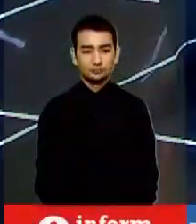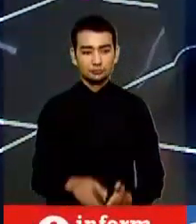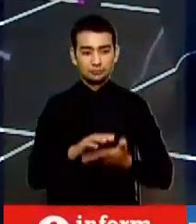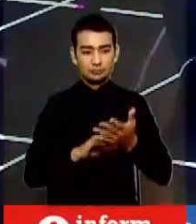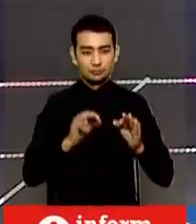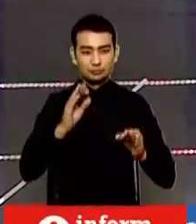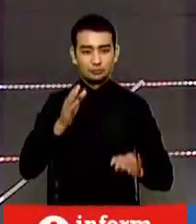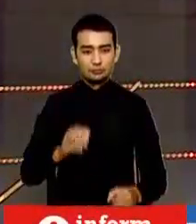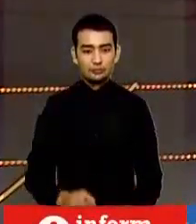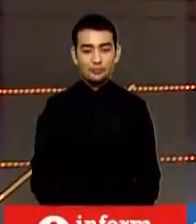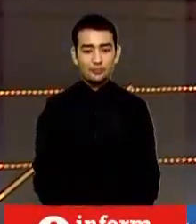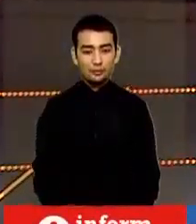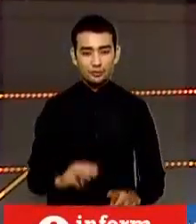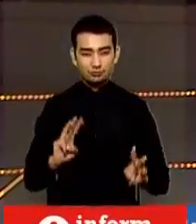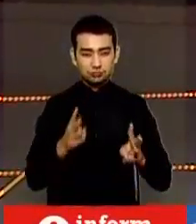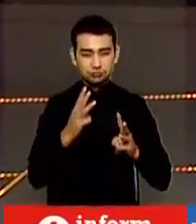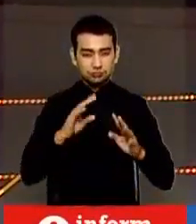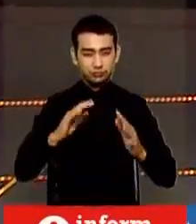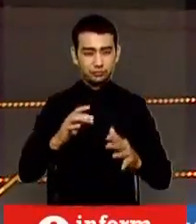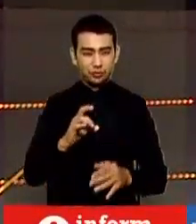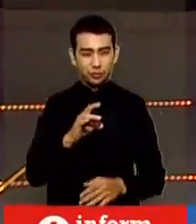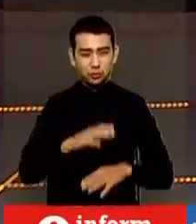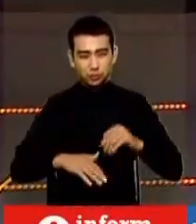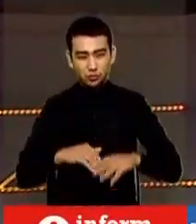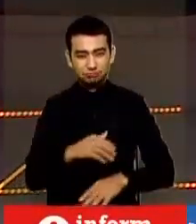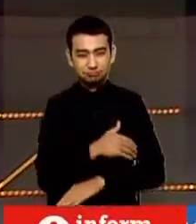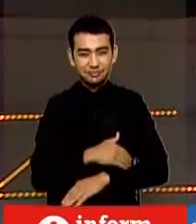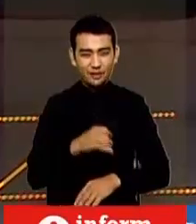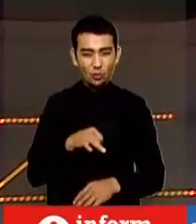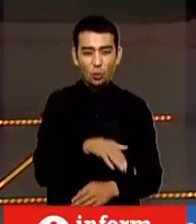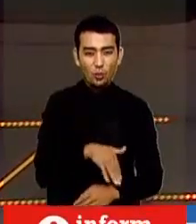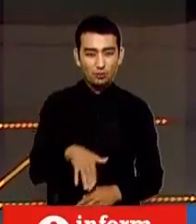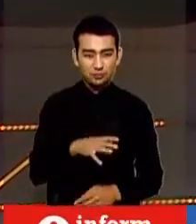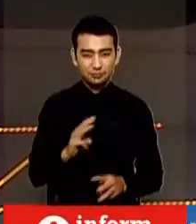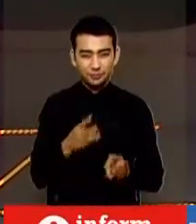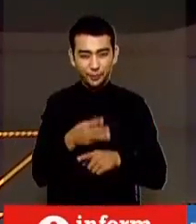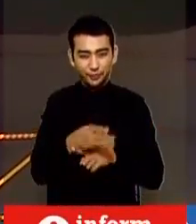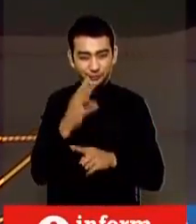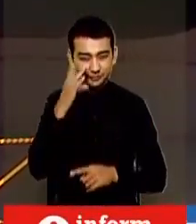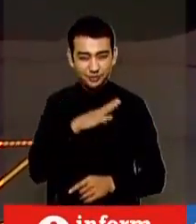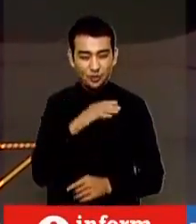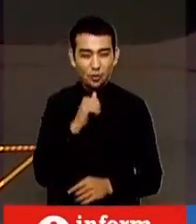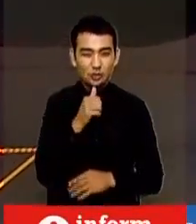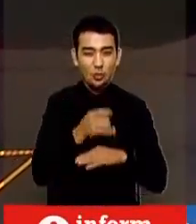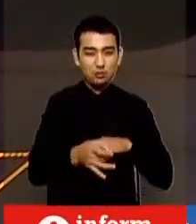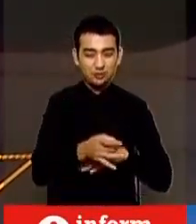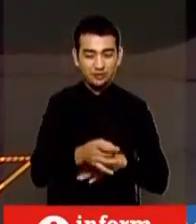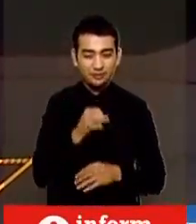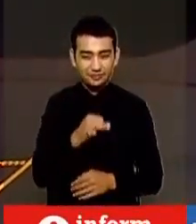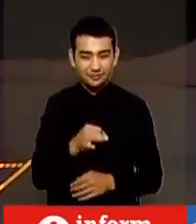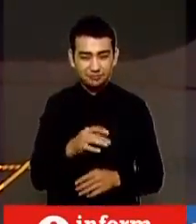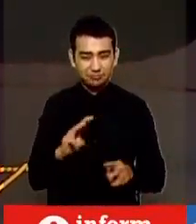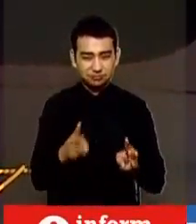Продолжаем эфир. Ожоги рук и ног получил рабочий, тушивший пожар в заповеднике в Костанайской области. Огонь